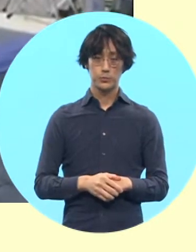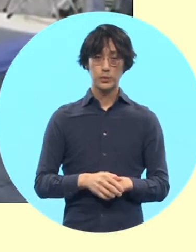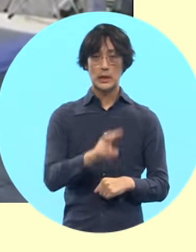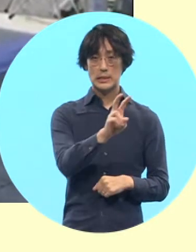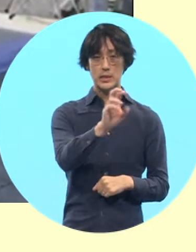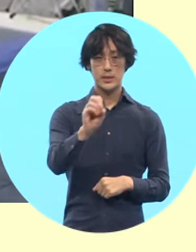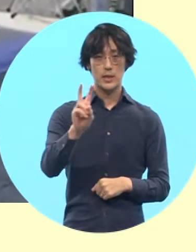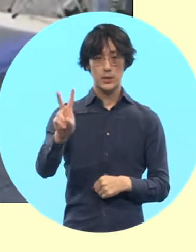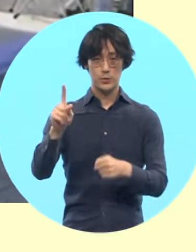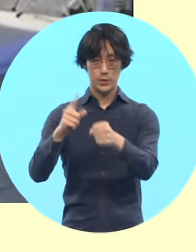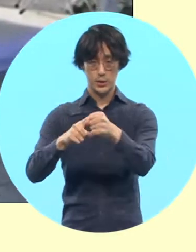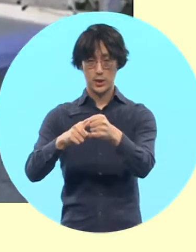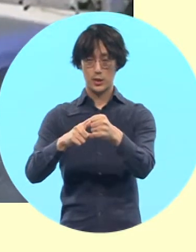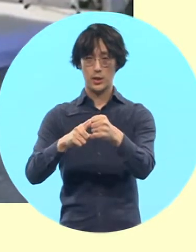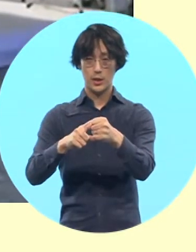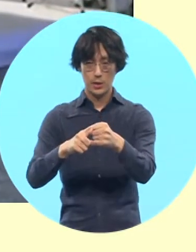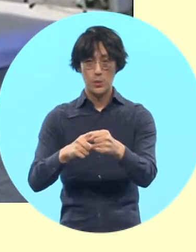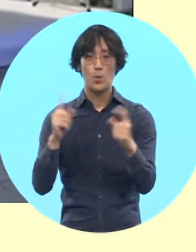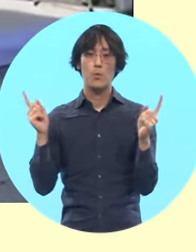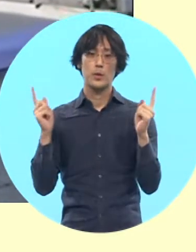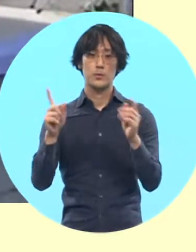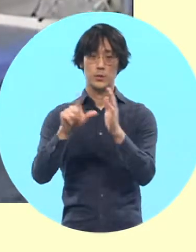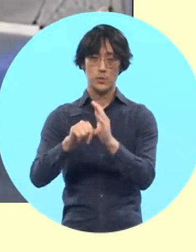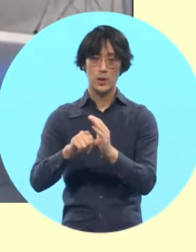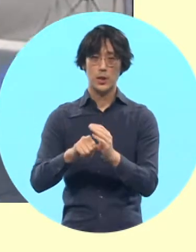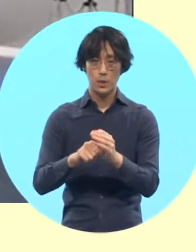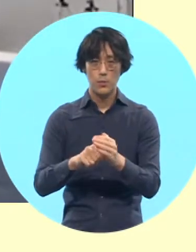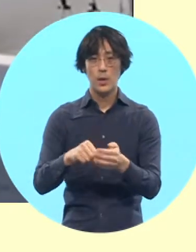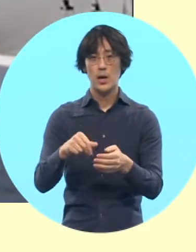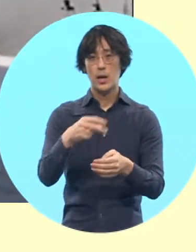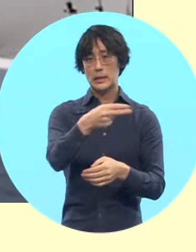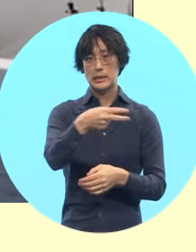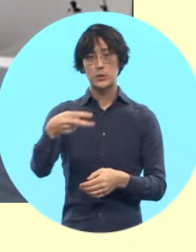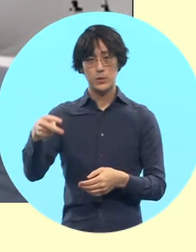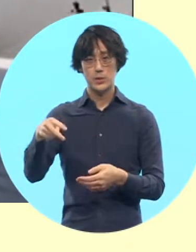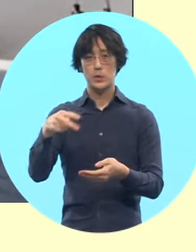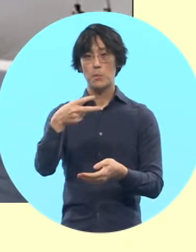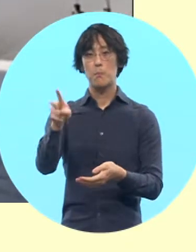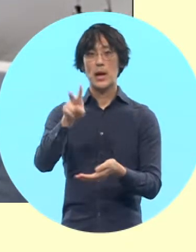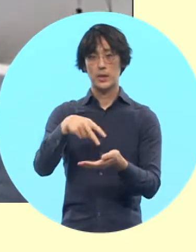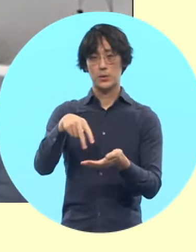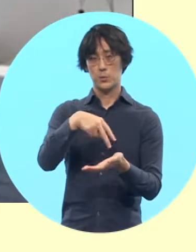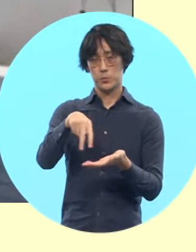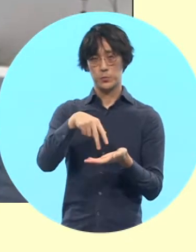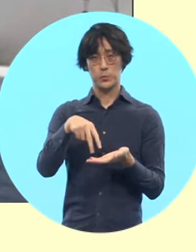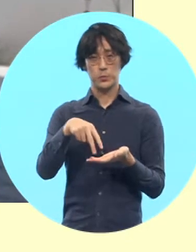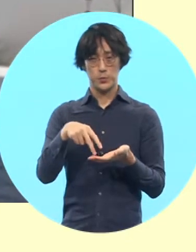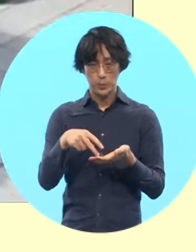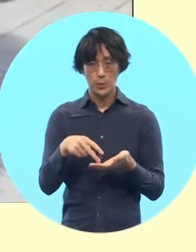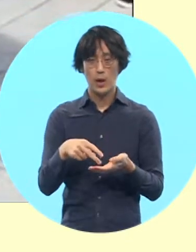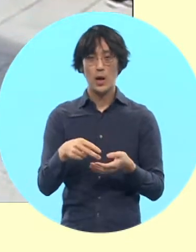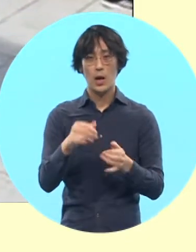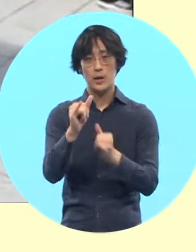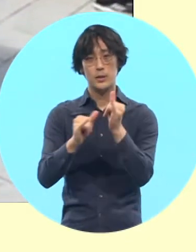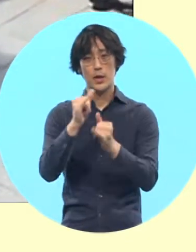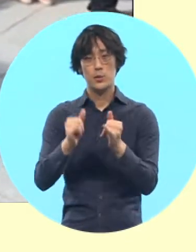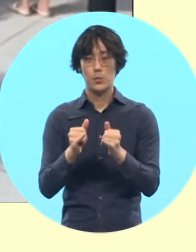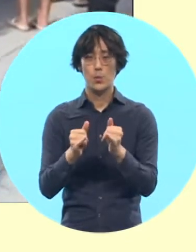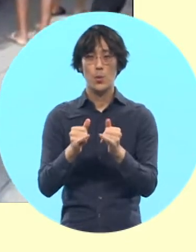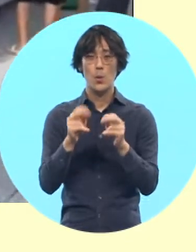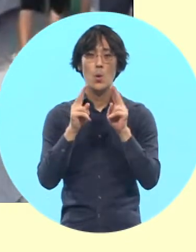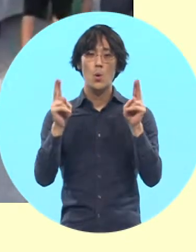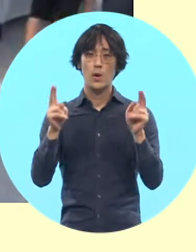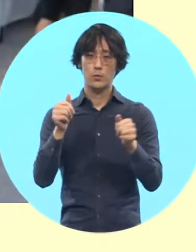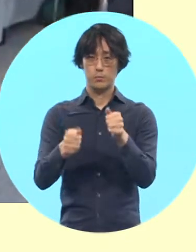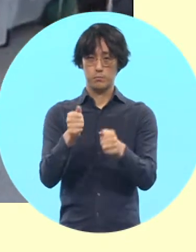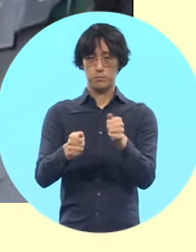では、インドネシアのバリ舞踊ですとか、伝統楽器などが演奏されました。 じゃあ本当にいろんな国の文